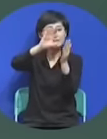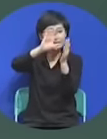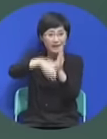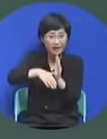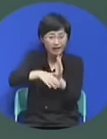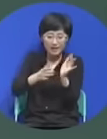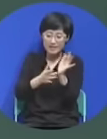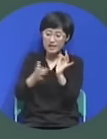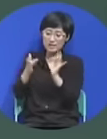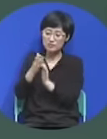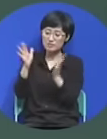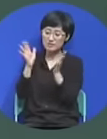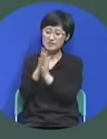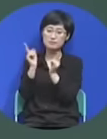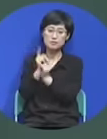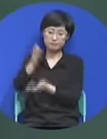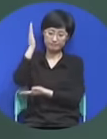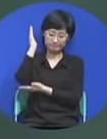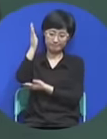말씀들이 몇 개 있어요.